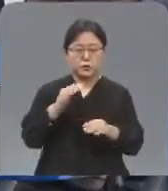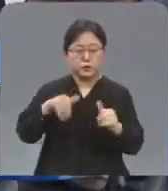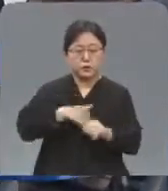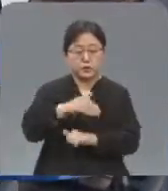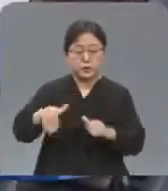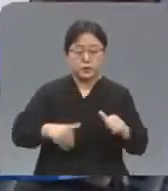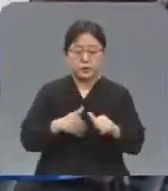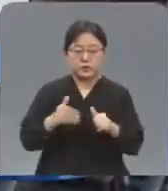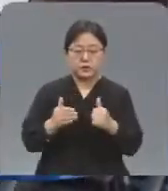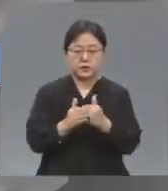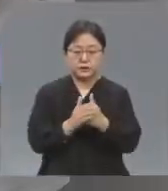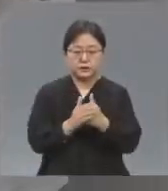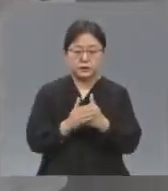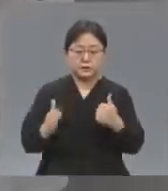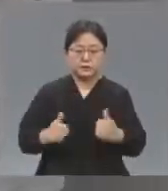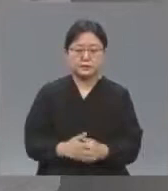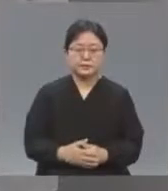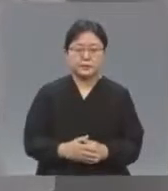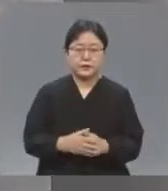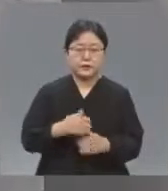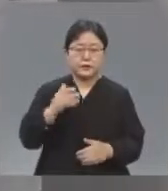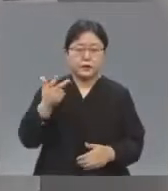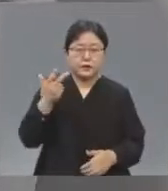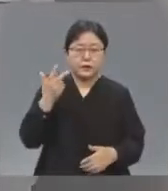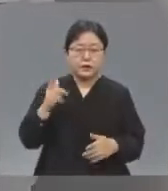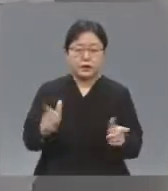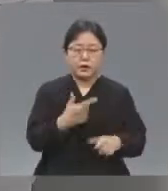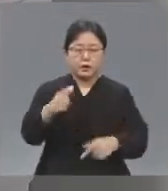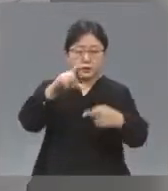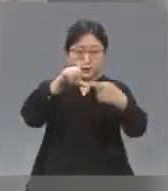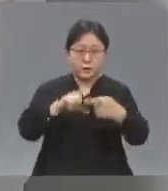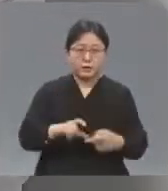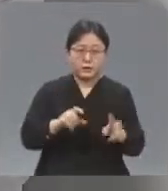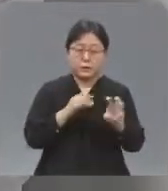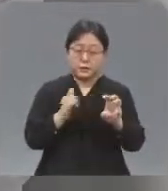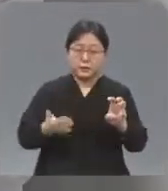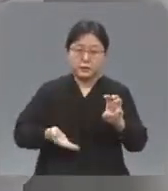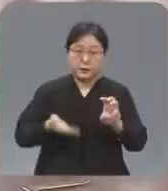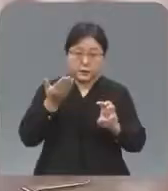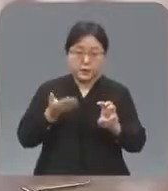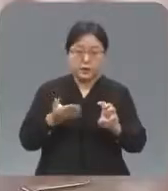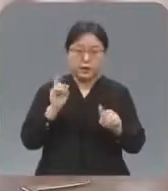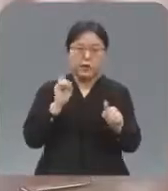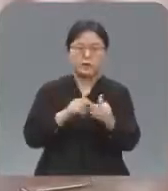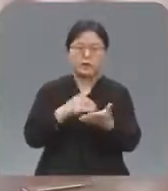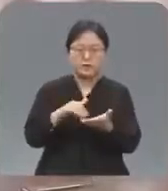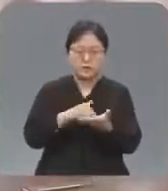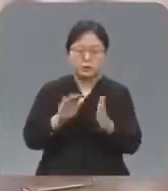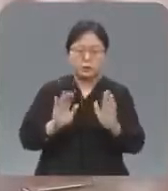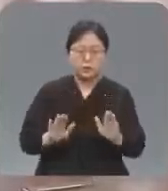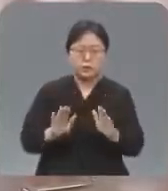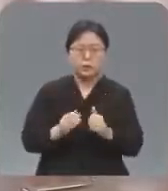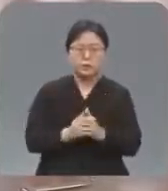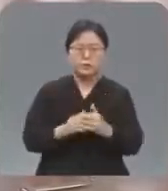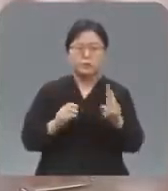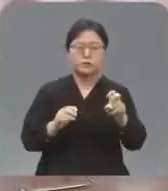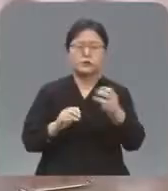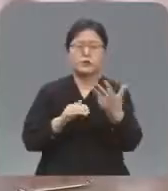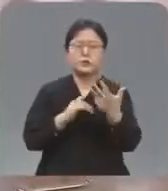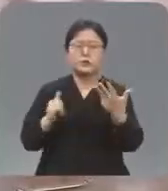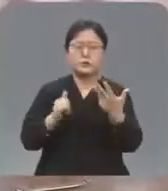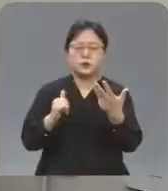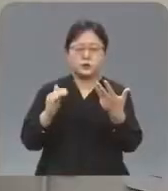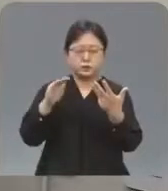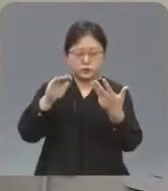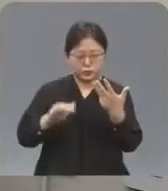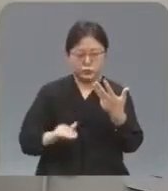그 않던 느낌 지난주 일평균 30명을 넘기던 확진 자수도 이번 주 들어 28명 수준으로